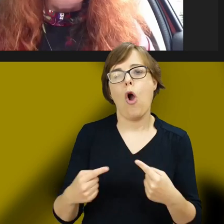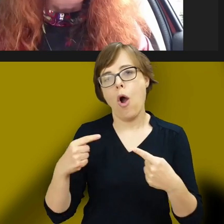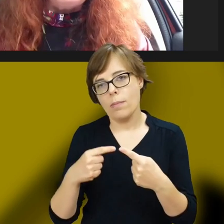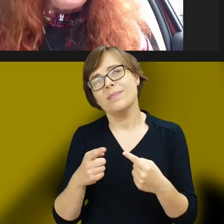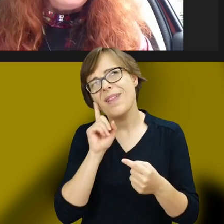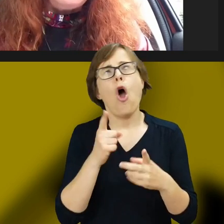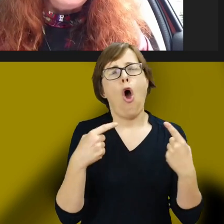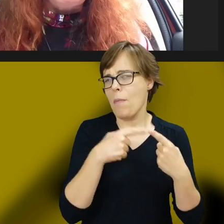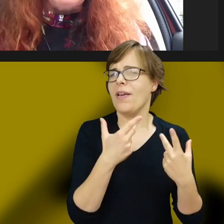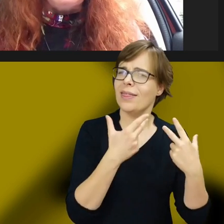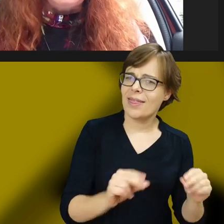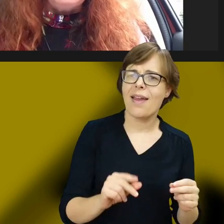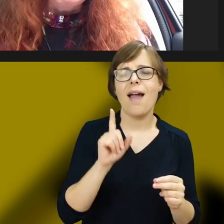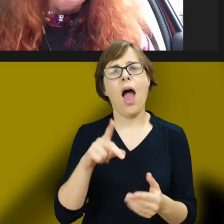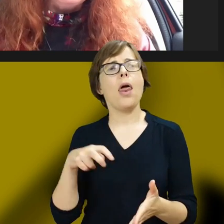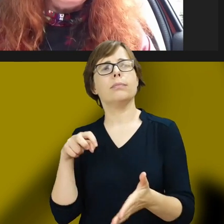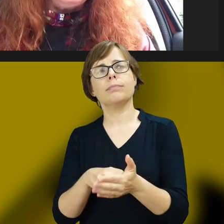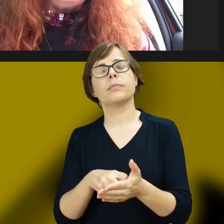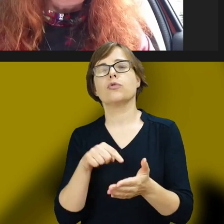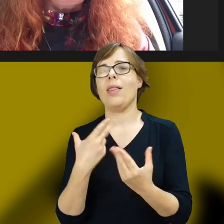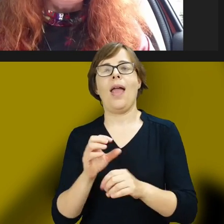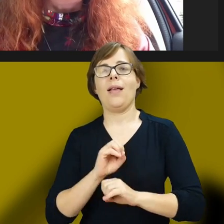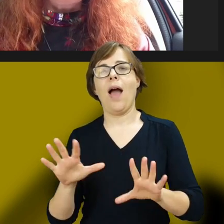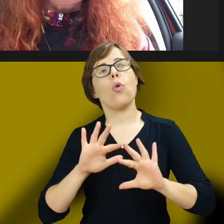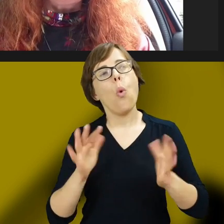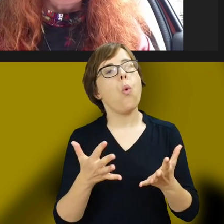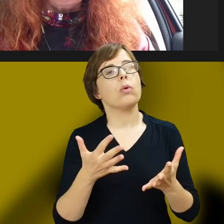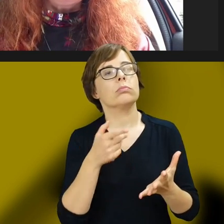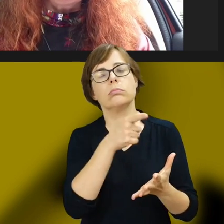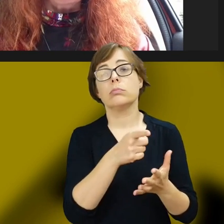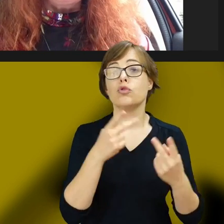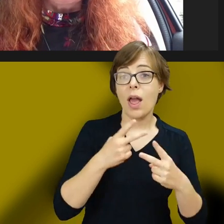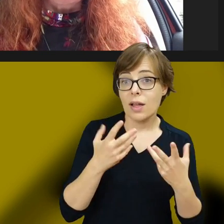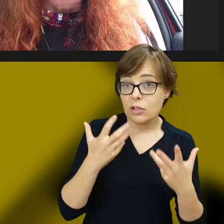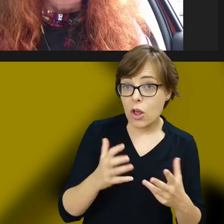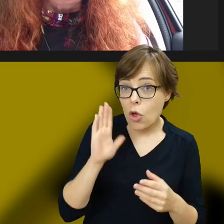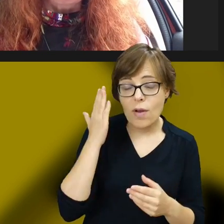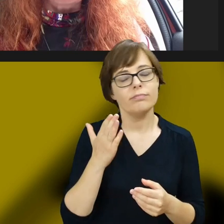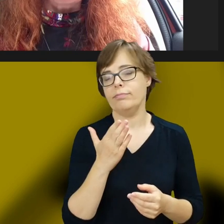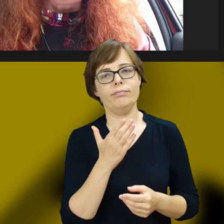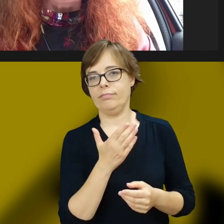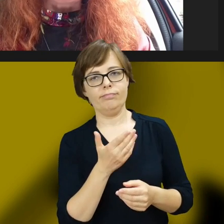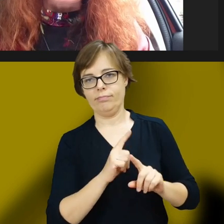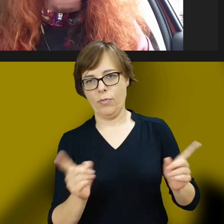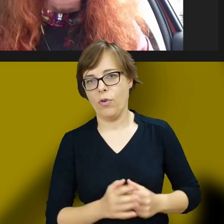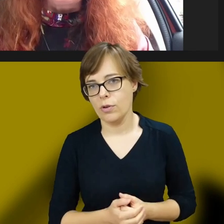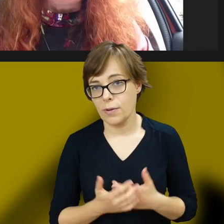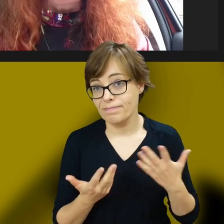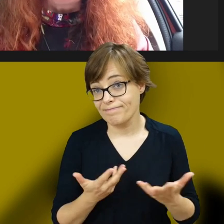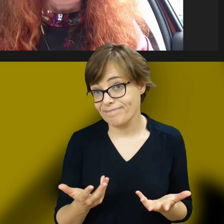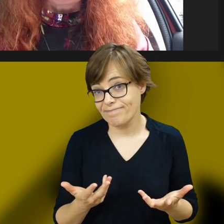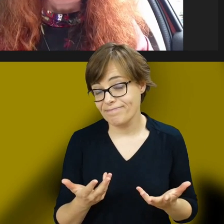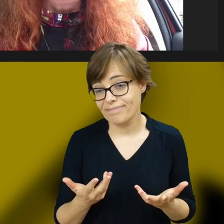niekoniecznie odpowiedniej klauzuli niejawności. I w dodatku nie ma tak